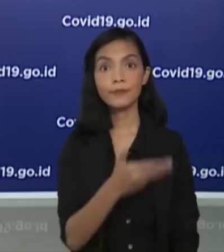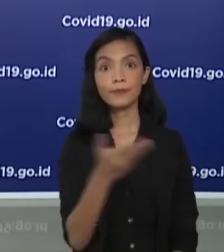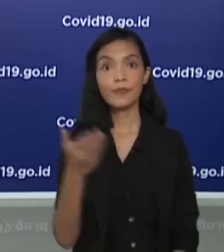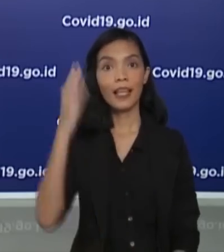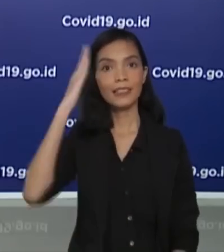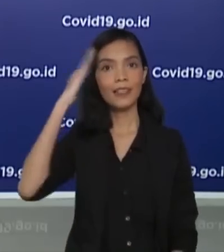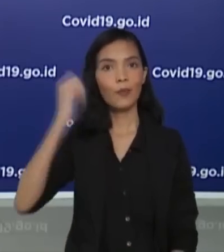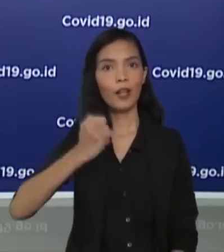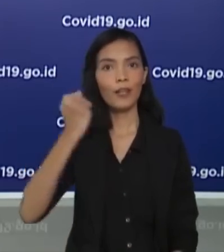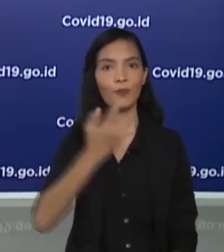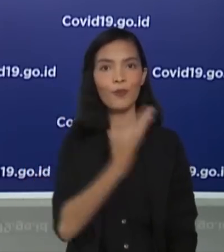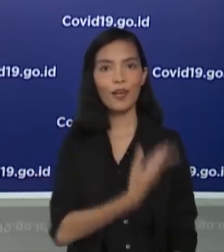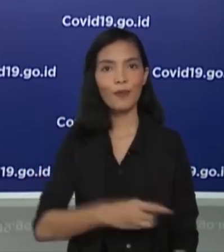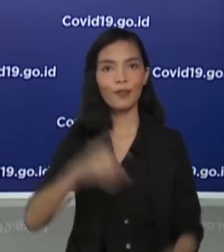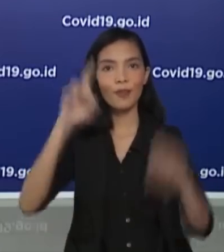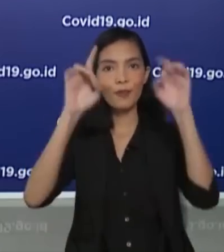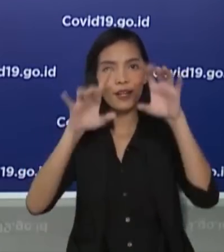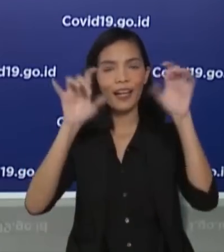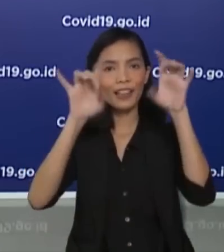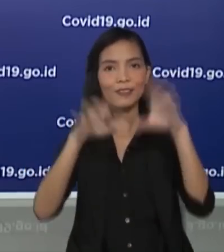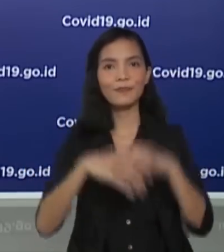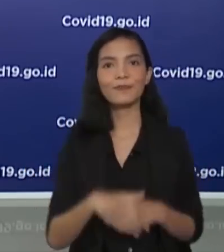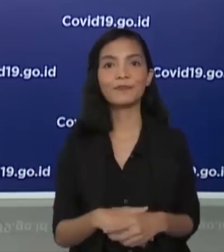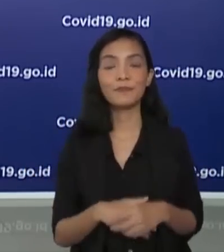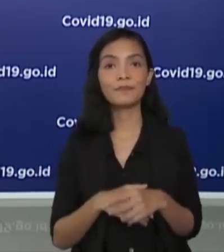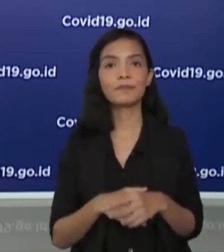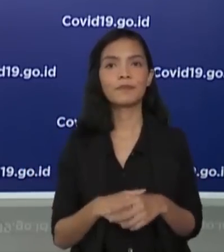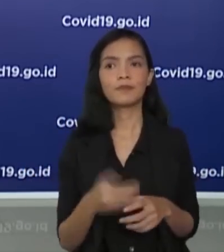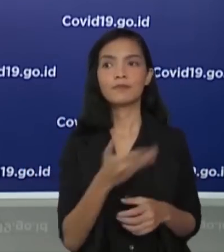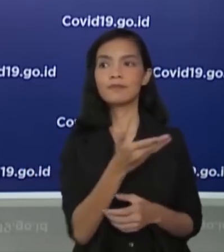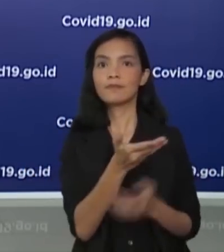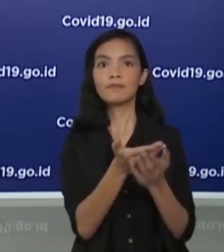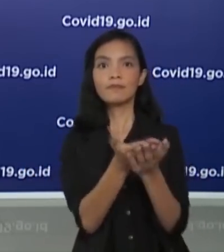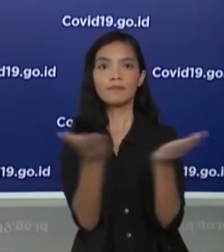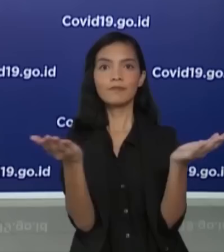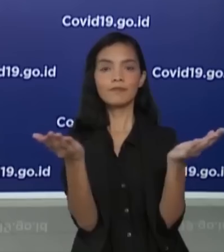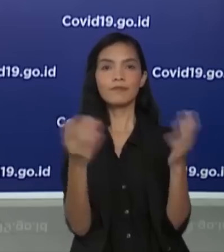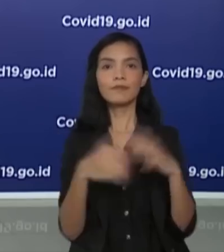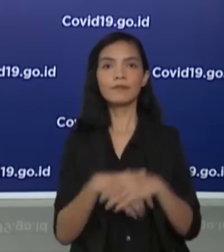Assalamualaikum warahmatullahi wabarakatuh. Bapak dan Ibu sekalian,